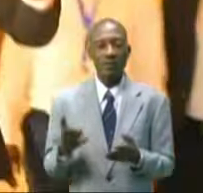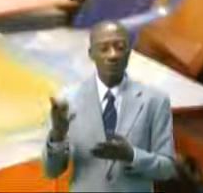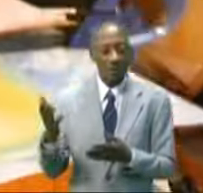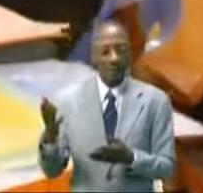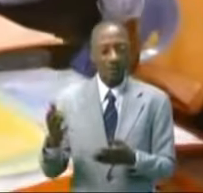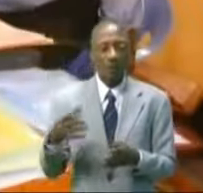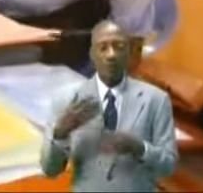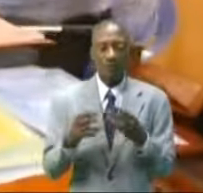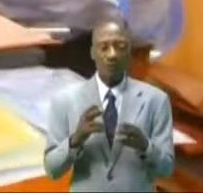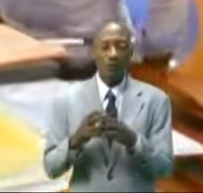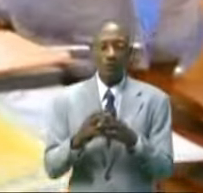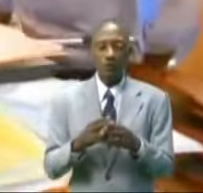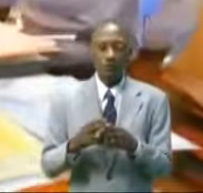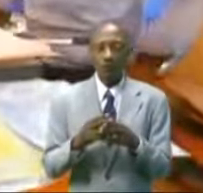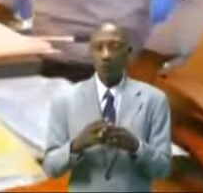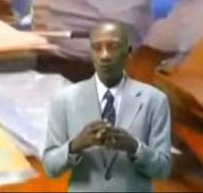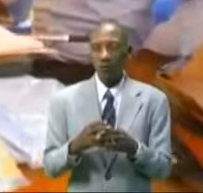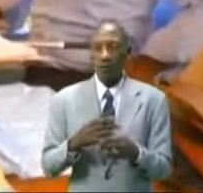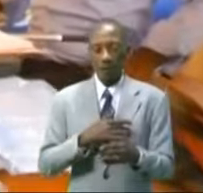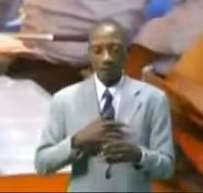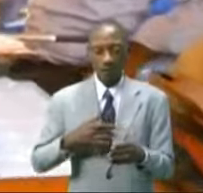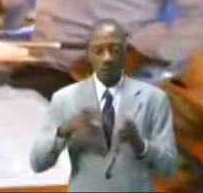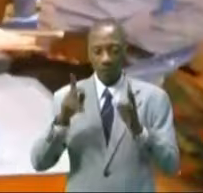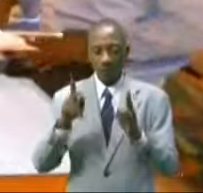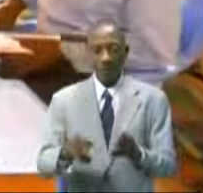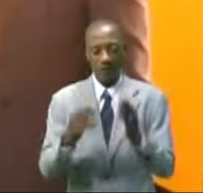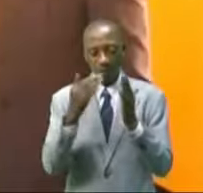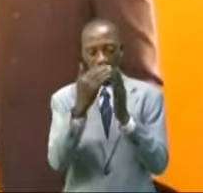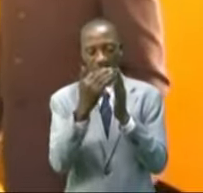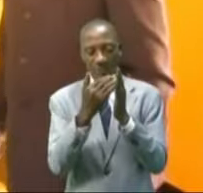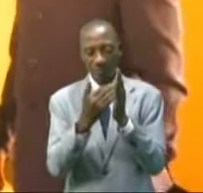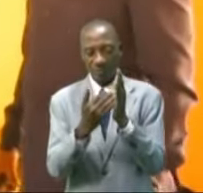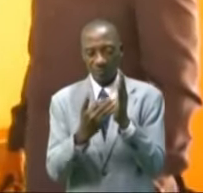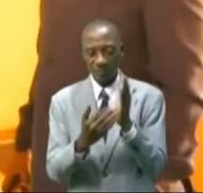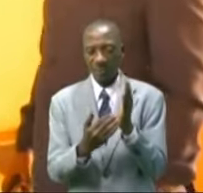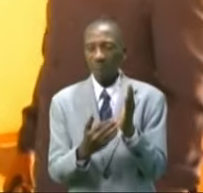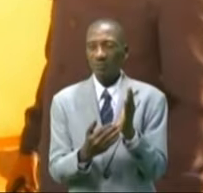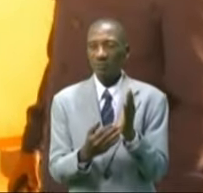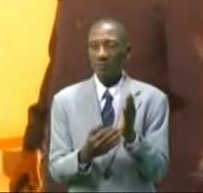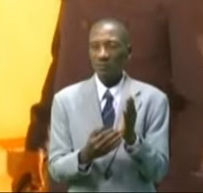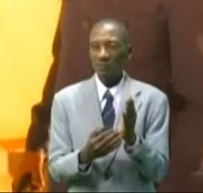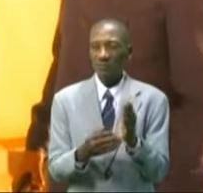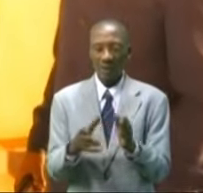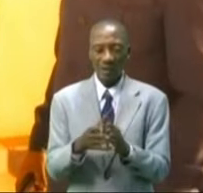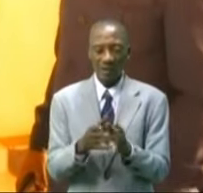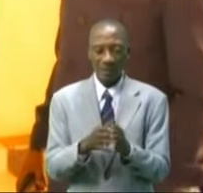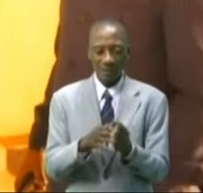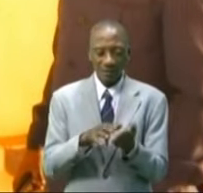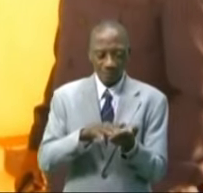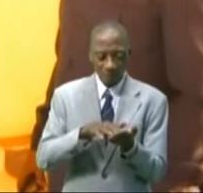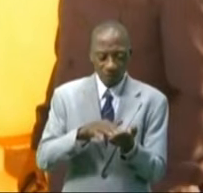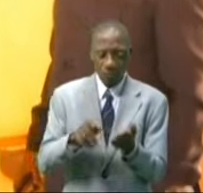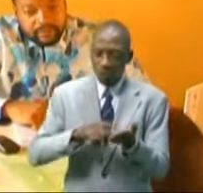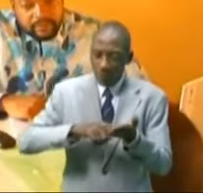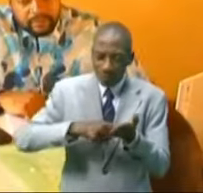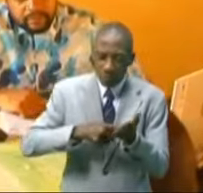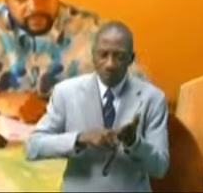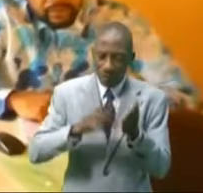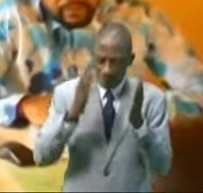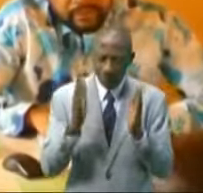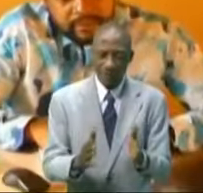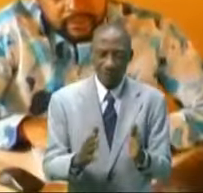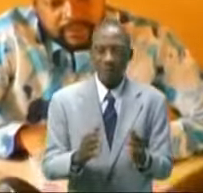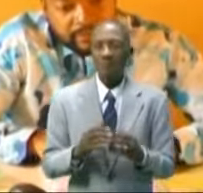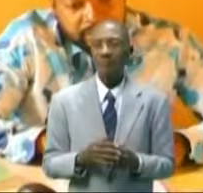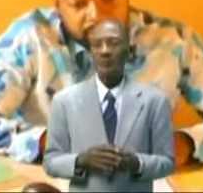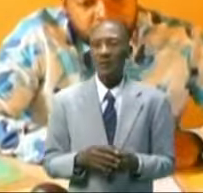biométriques des agents et fonctionnaires de l'État de la ville et du territoire de Cabinda. Ici, les opérations avancent à pas de géant, selon les